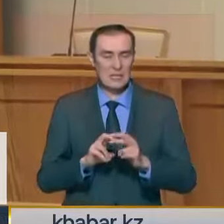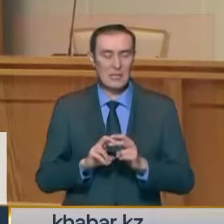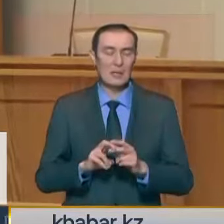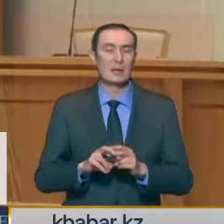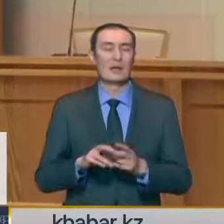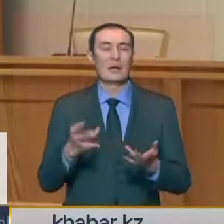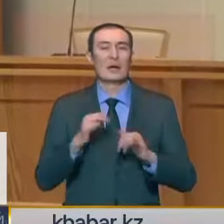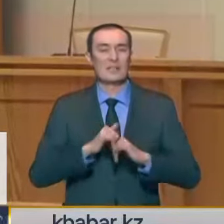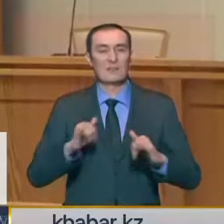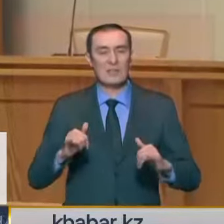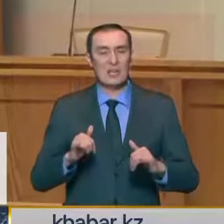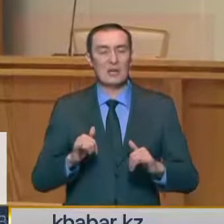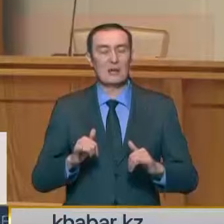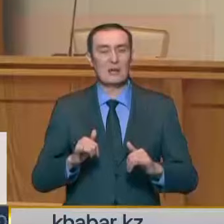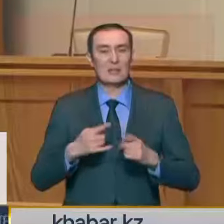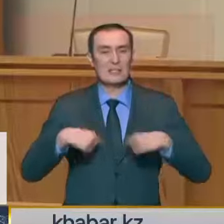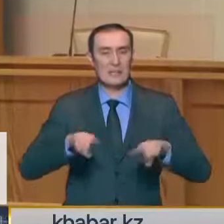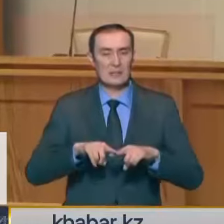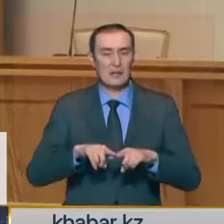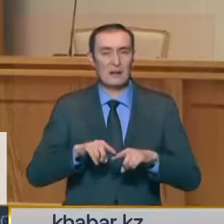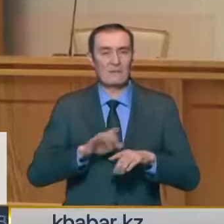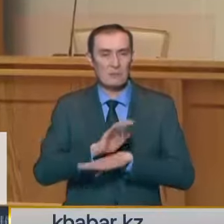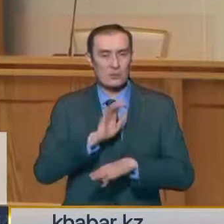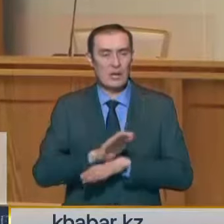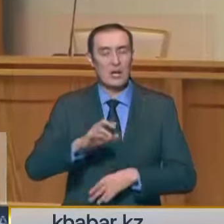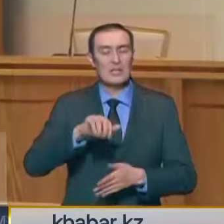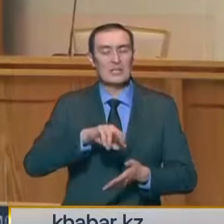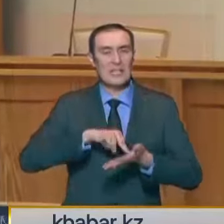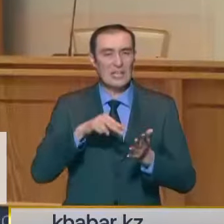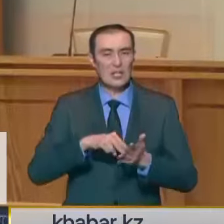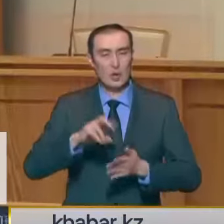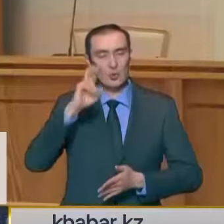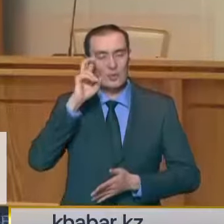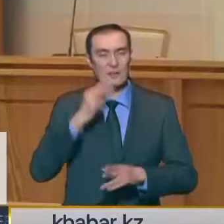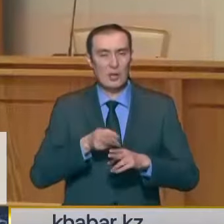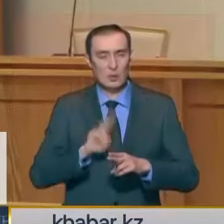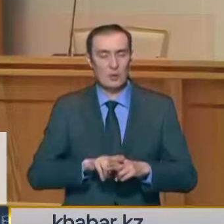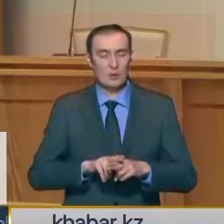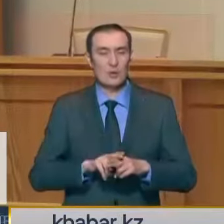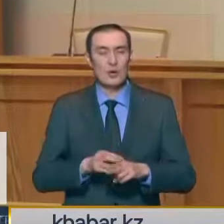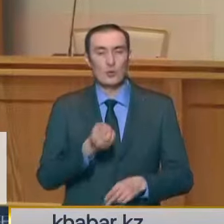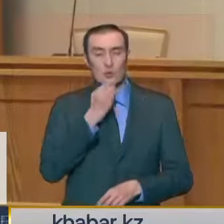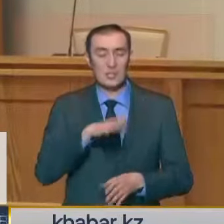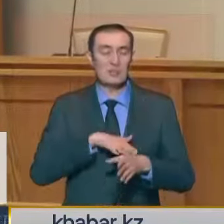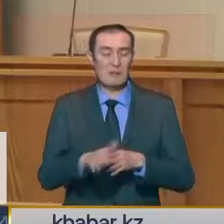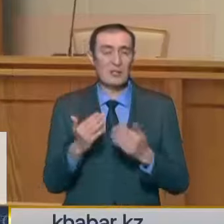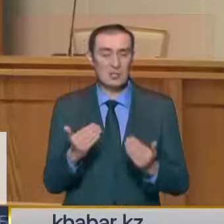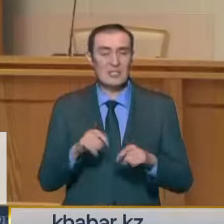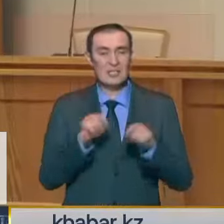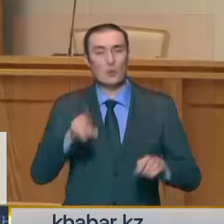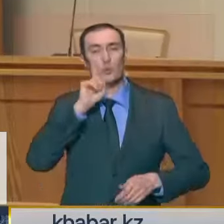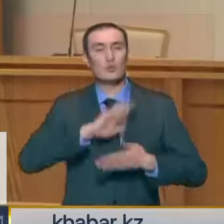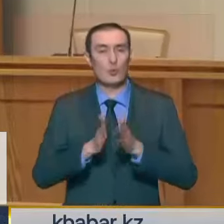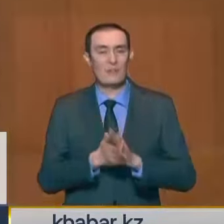э Индустриальном секторе задача государства и с которой она очень успешно справляется создать